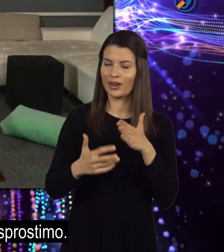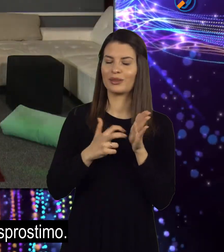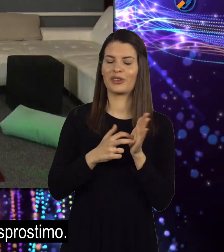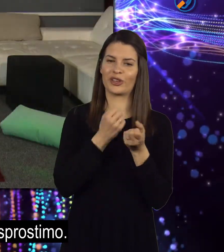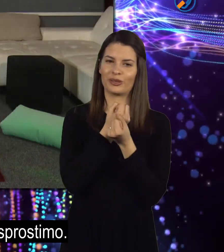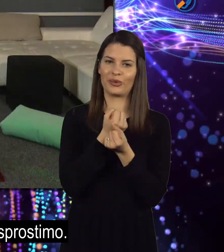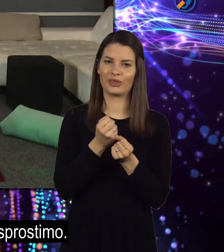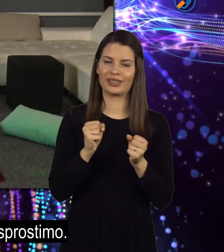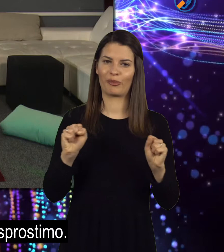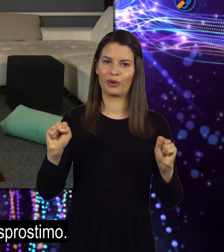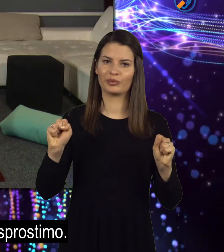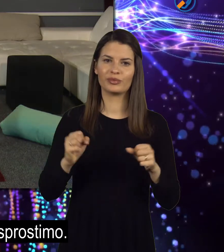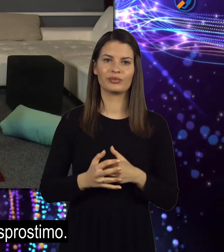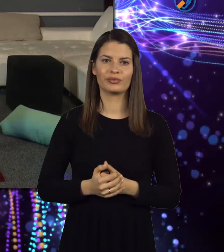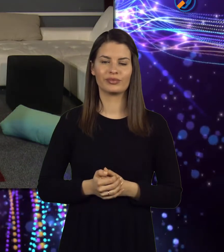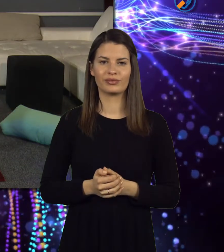Za konec se še sprostimo.